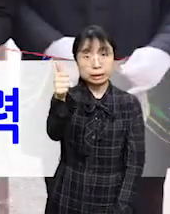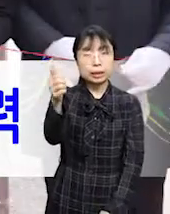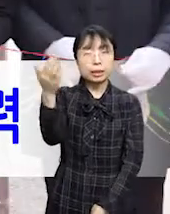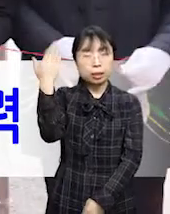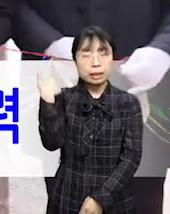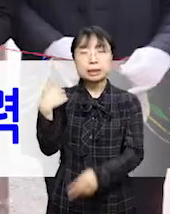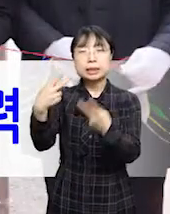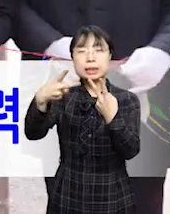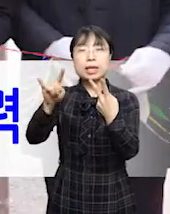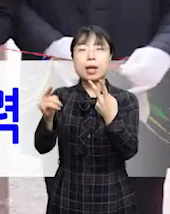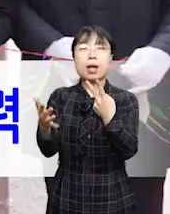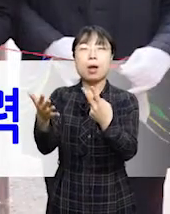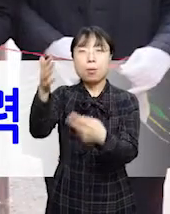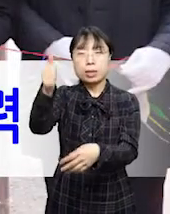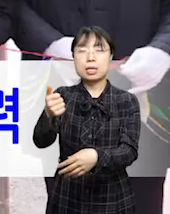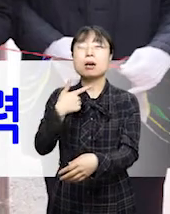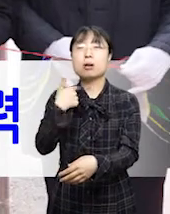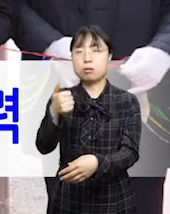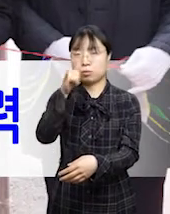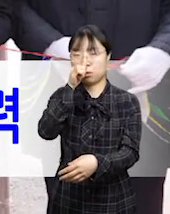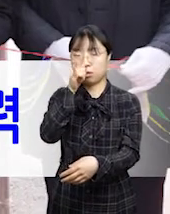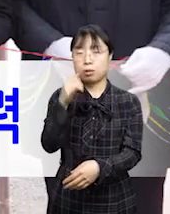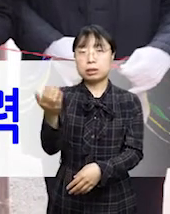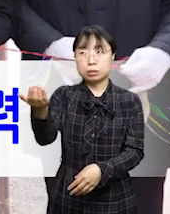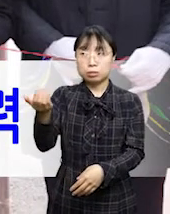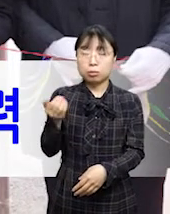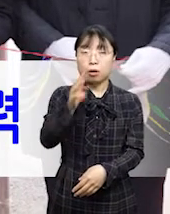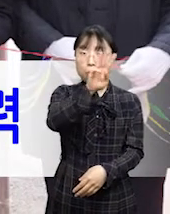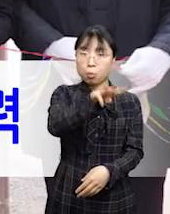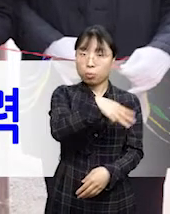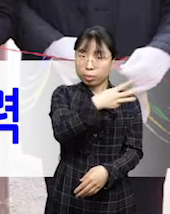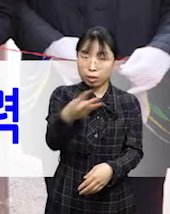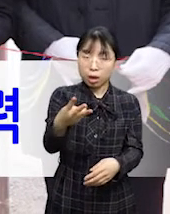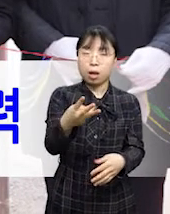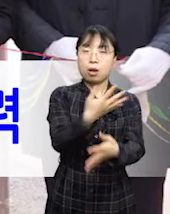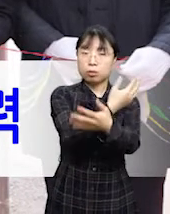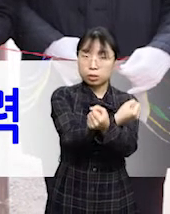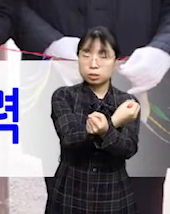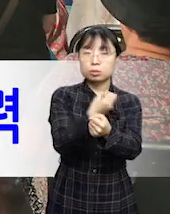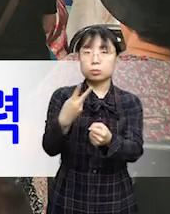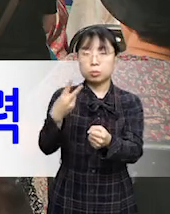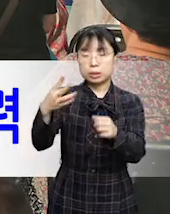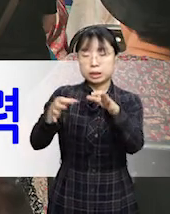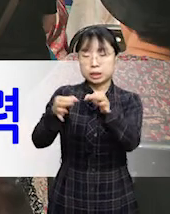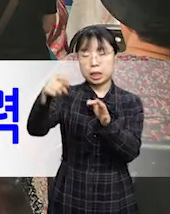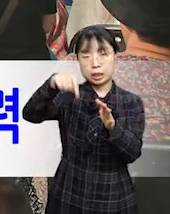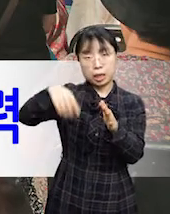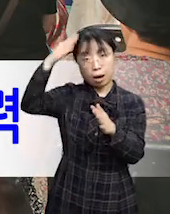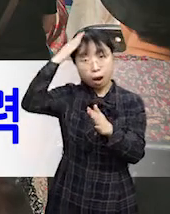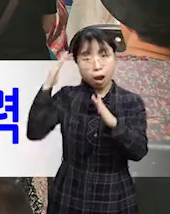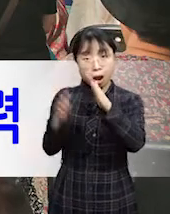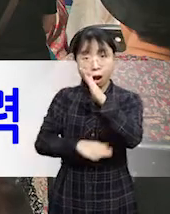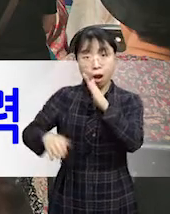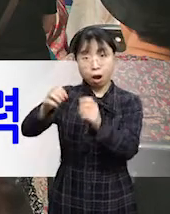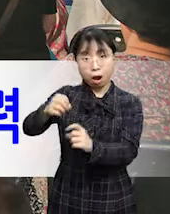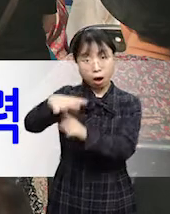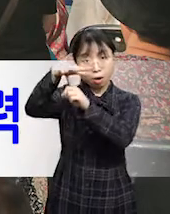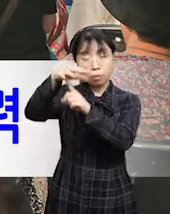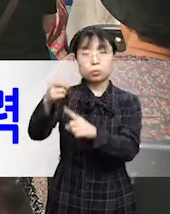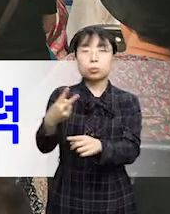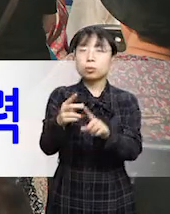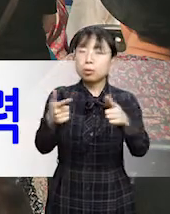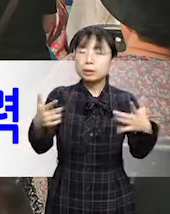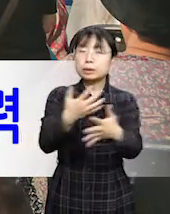회장을 거쳤으며 그동안 롯데마트 상생협약, 시장 내 그늘막 설치, 주요 기관과의 자매결연 체결